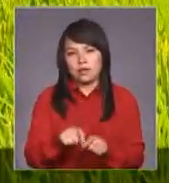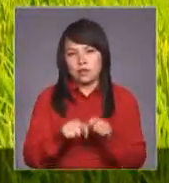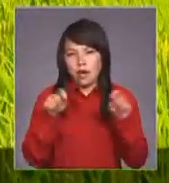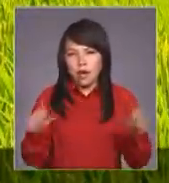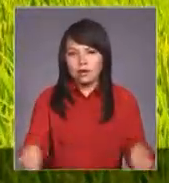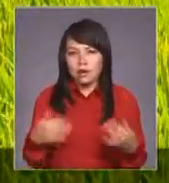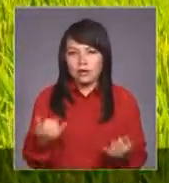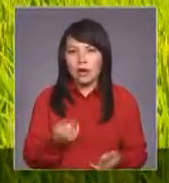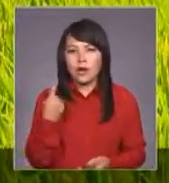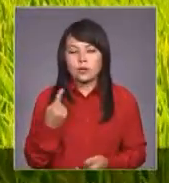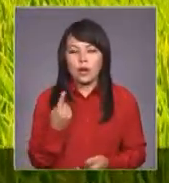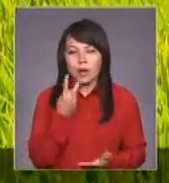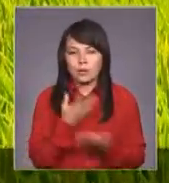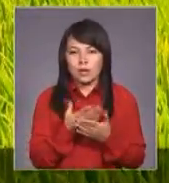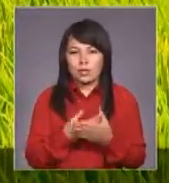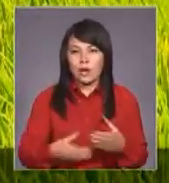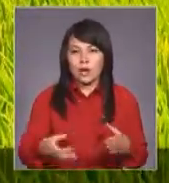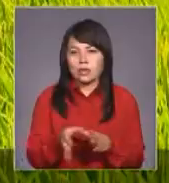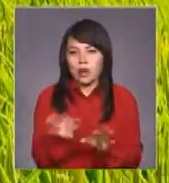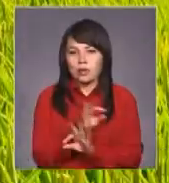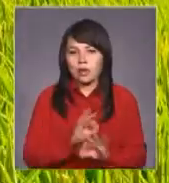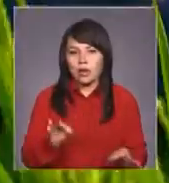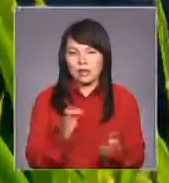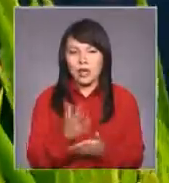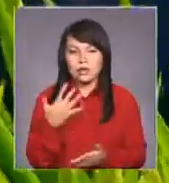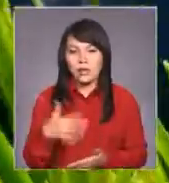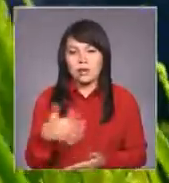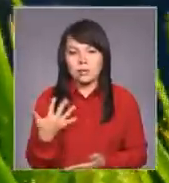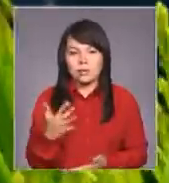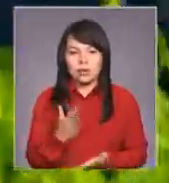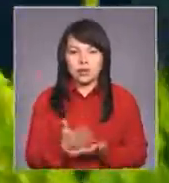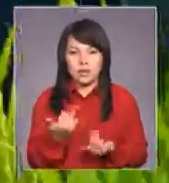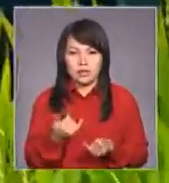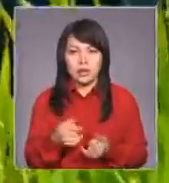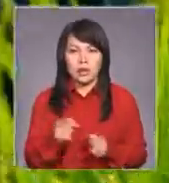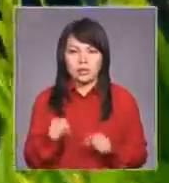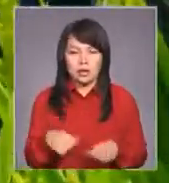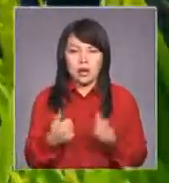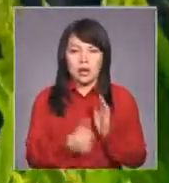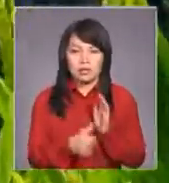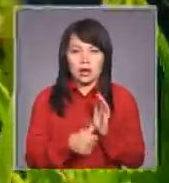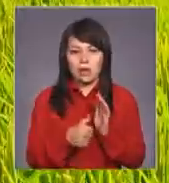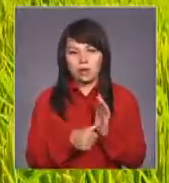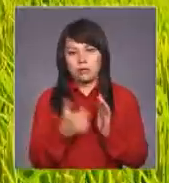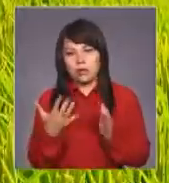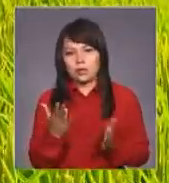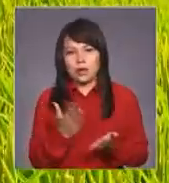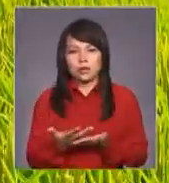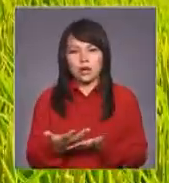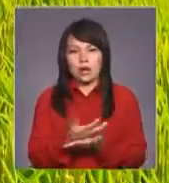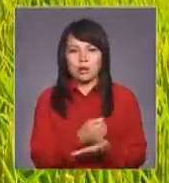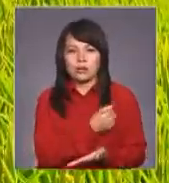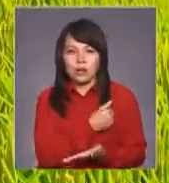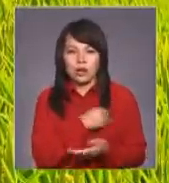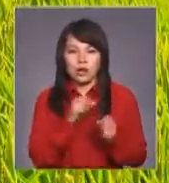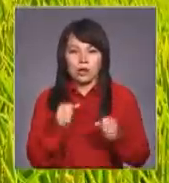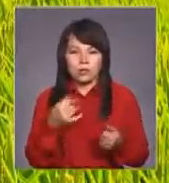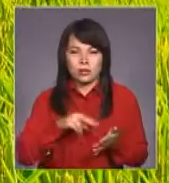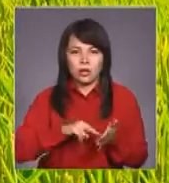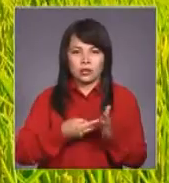бригадир деген атақ алып, 55 центнерден күріш алдық. Биыл да сол 60-65 сен өнім алсақ па деп, сөйтіп жонда